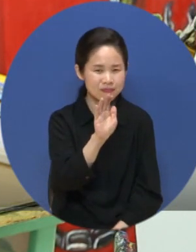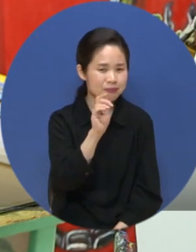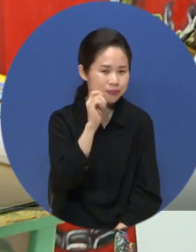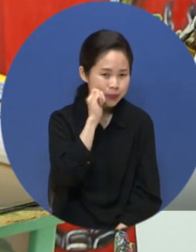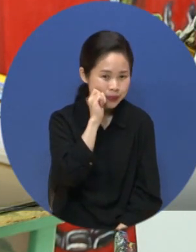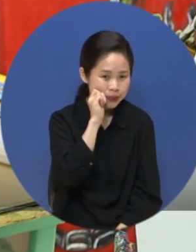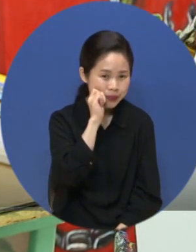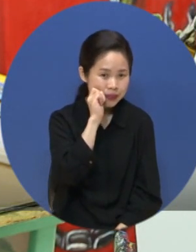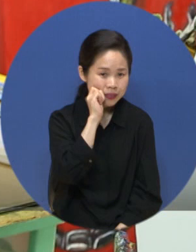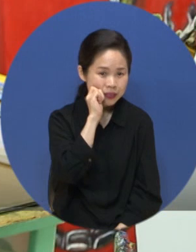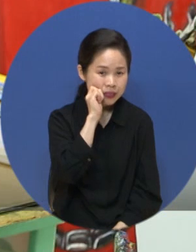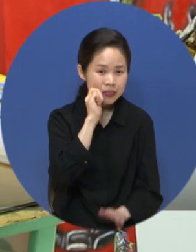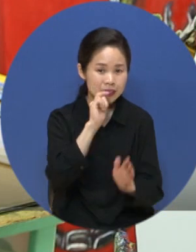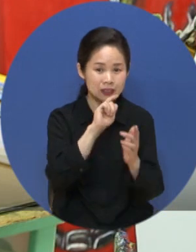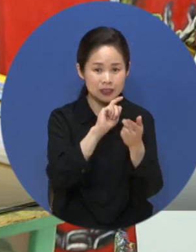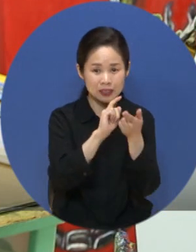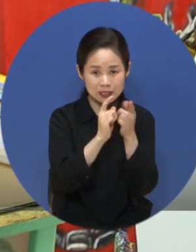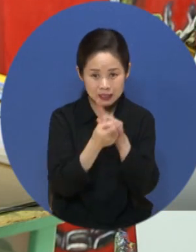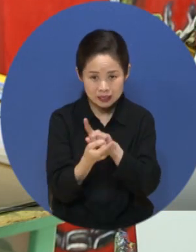느끼지 가능하고